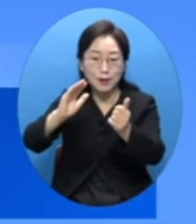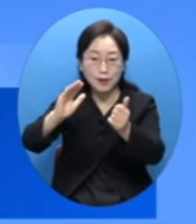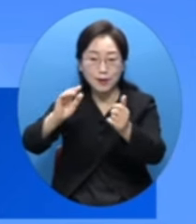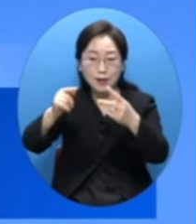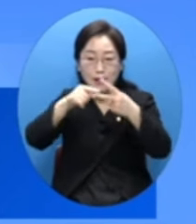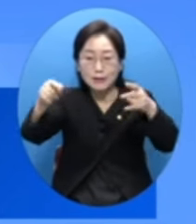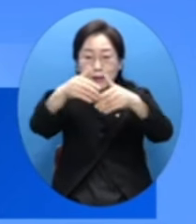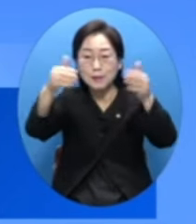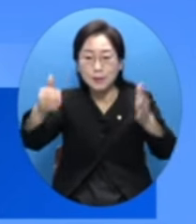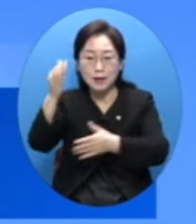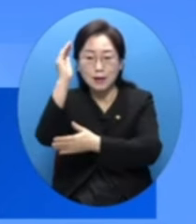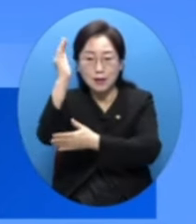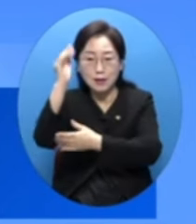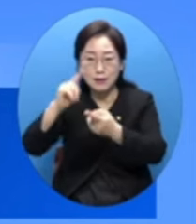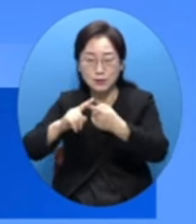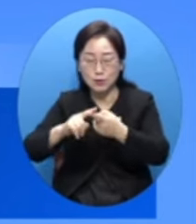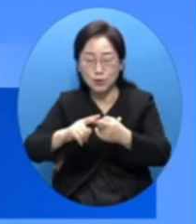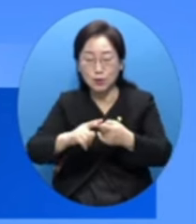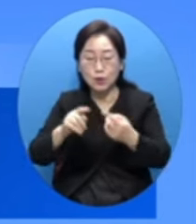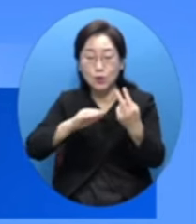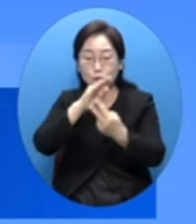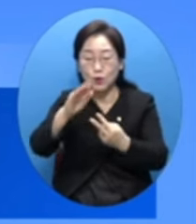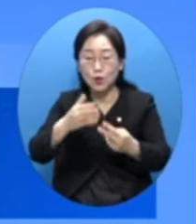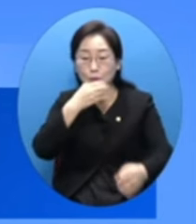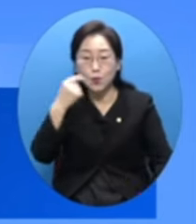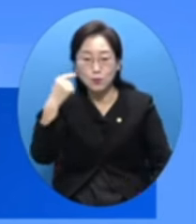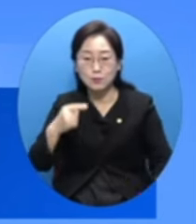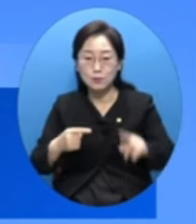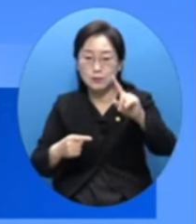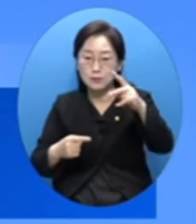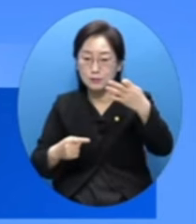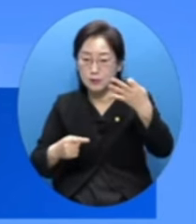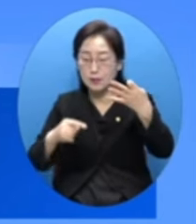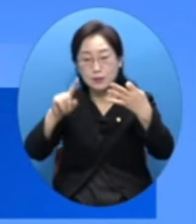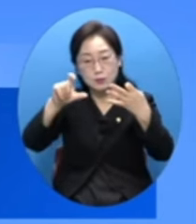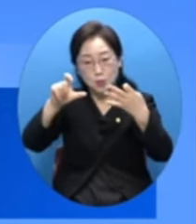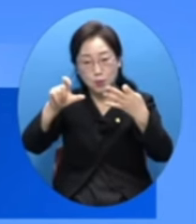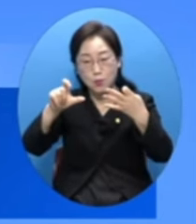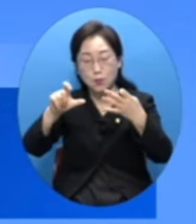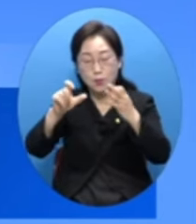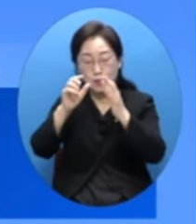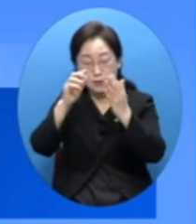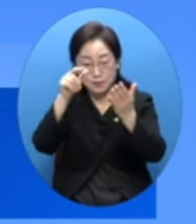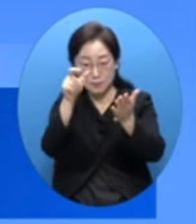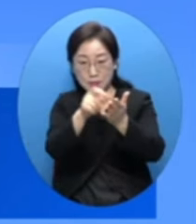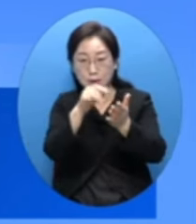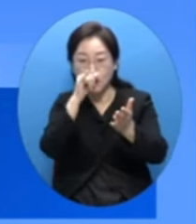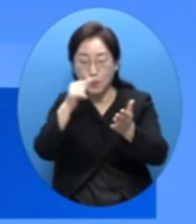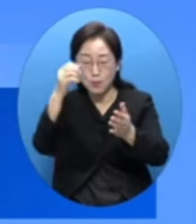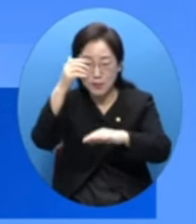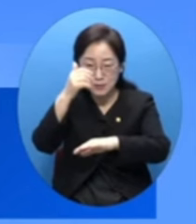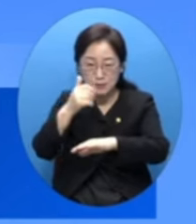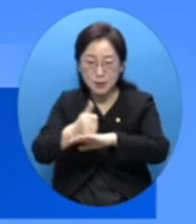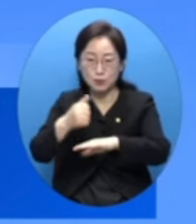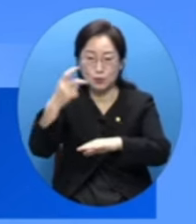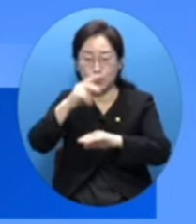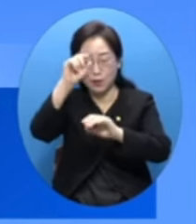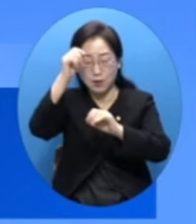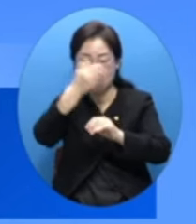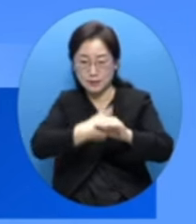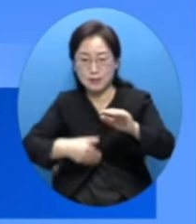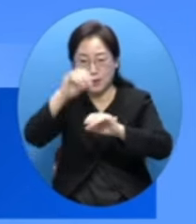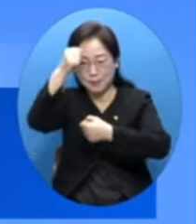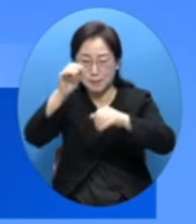요한복음 14장 15장 16장에 나오고 마지막 만찬 자리에서 제자들의 발을 시키시고 그리고